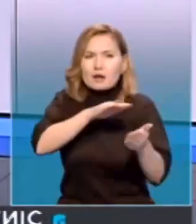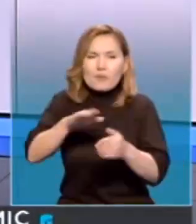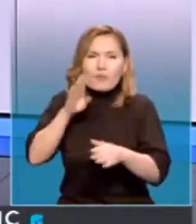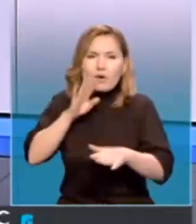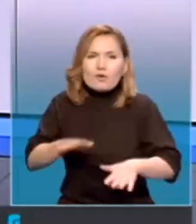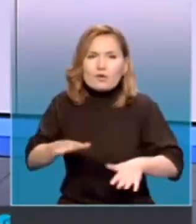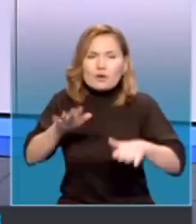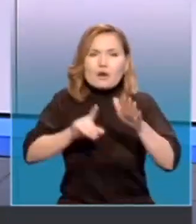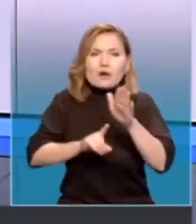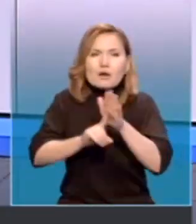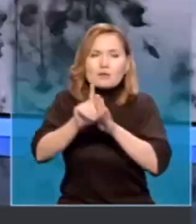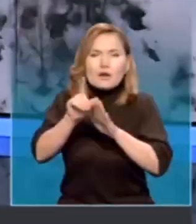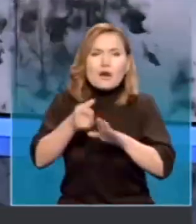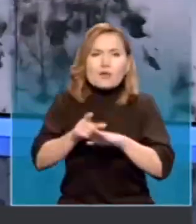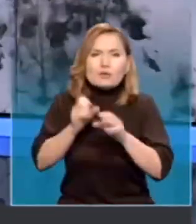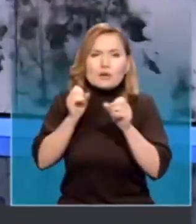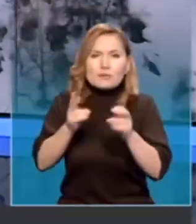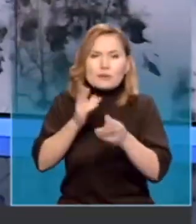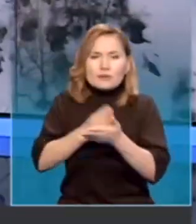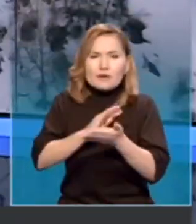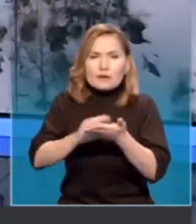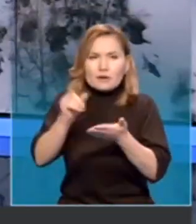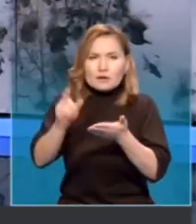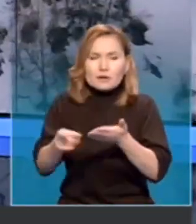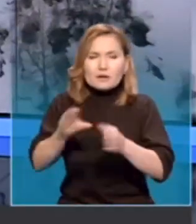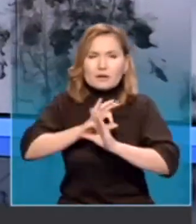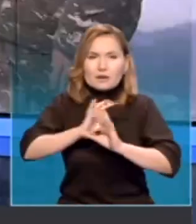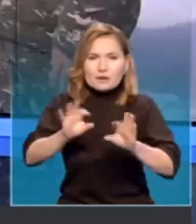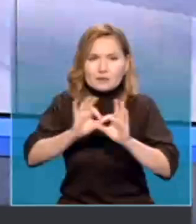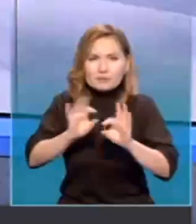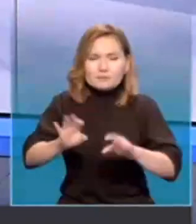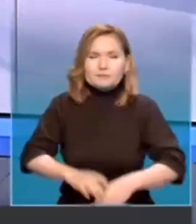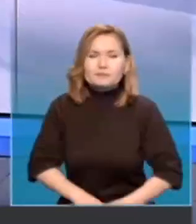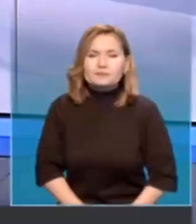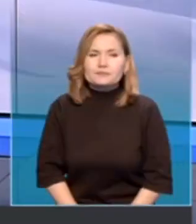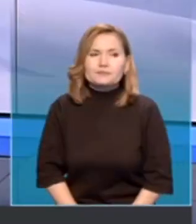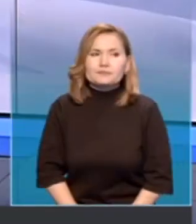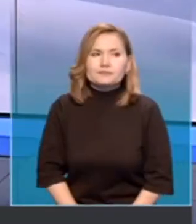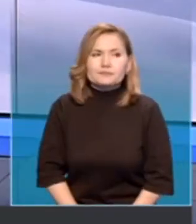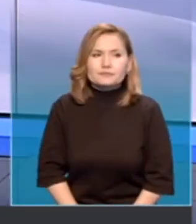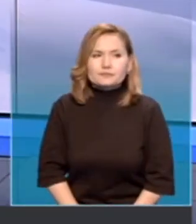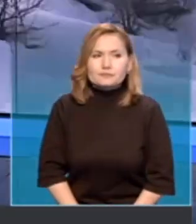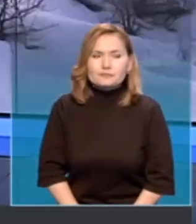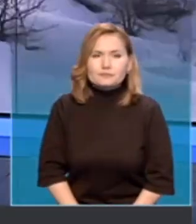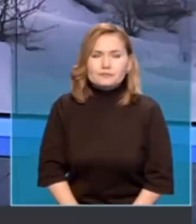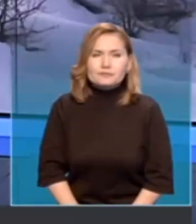бақылау күшейтілді. Әріптесім Қуаныш Қанатұлы мамандармен бірге таудағы жағдайды бақылап қайтты.